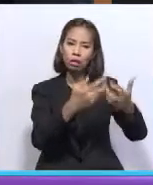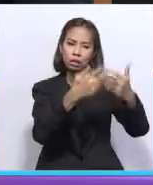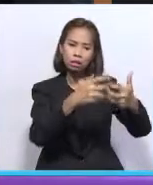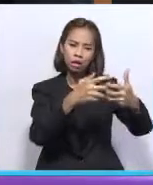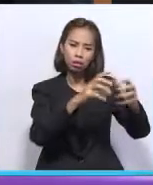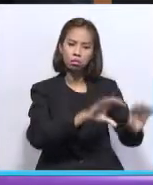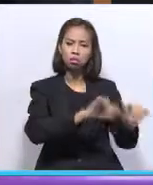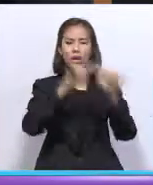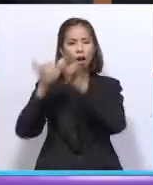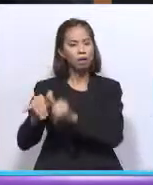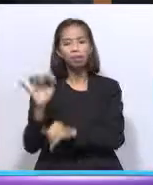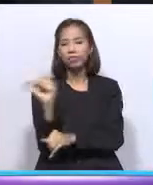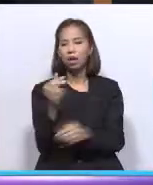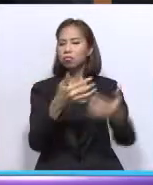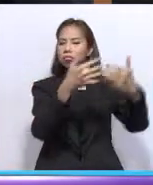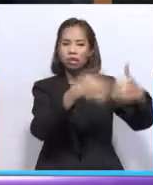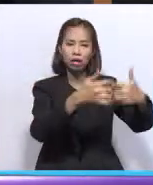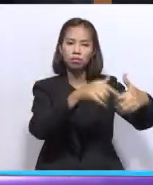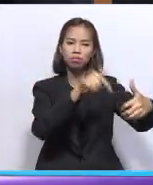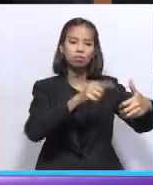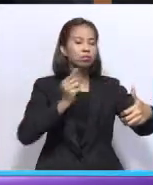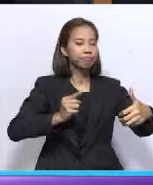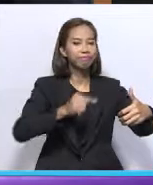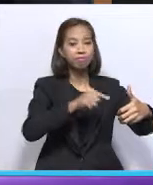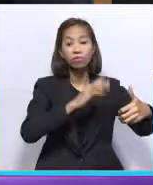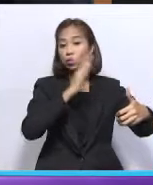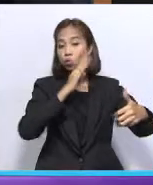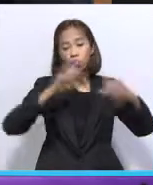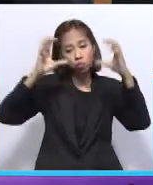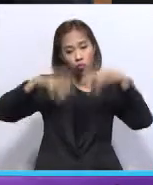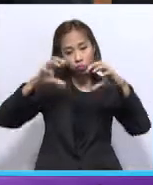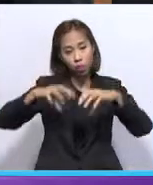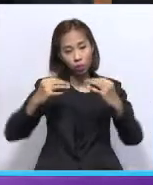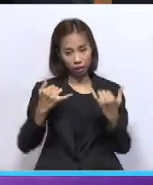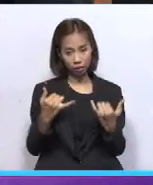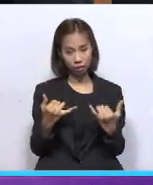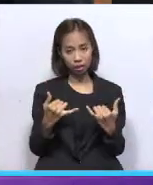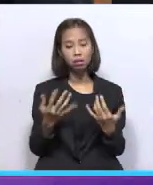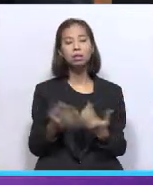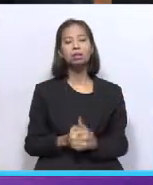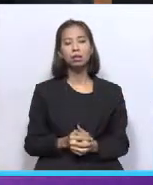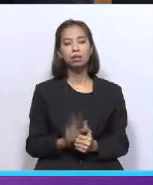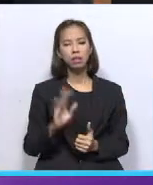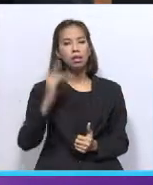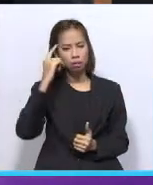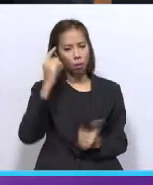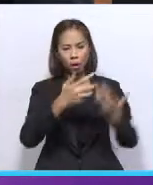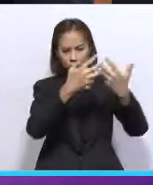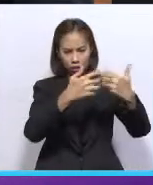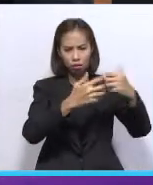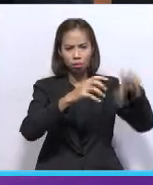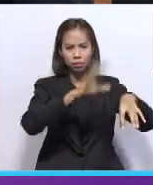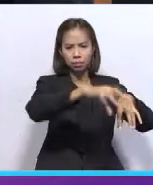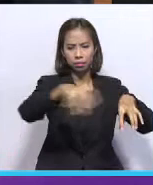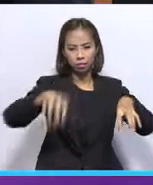อนเครื่องสูบน้ำไปเพราะนั้นถ้าเกิดมีฝนตกหนักในช่วงอาการต่อจากนี้ไปเนี่ยจากเครื่องมือต่างๆเนี่ย